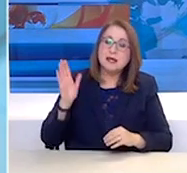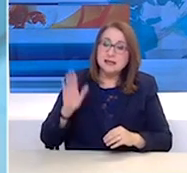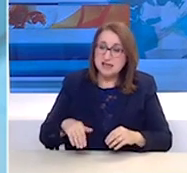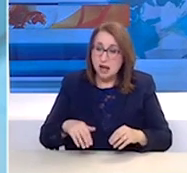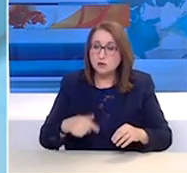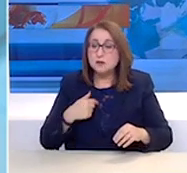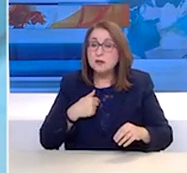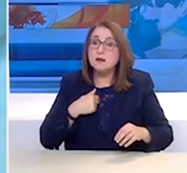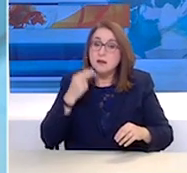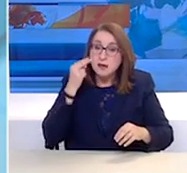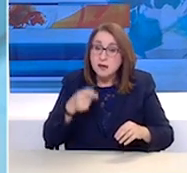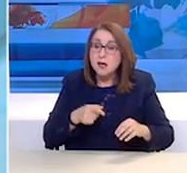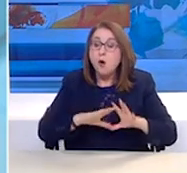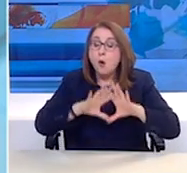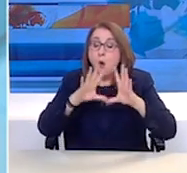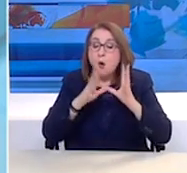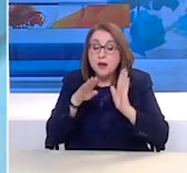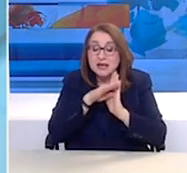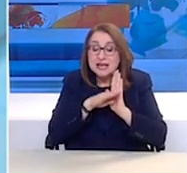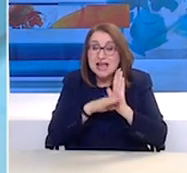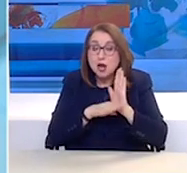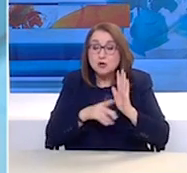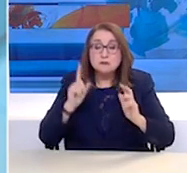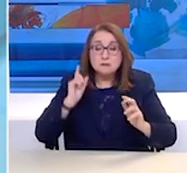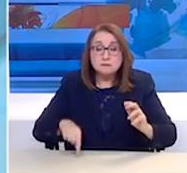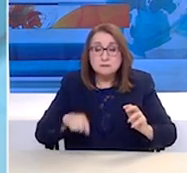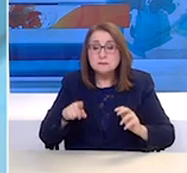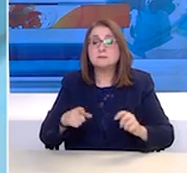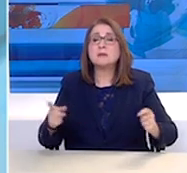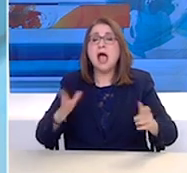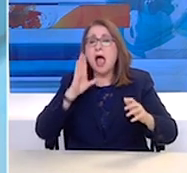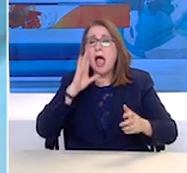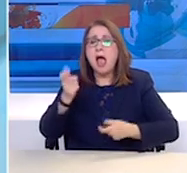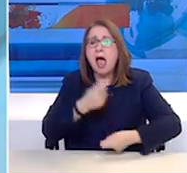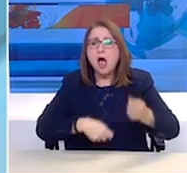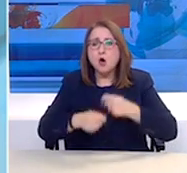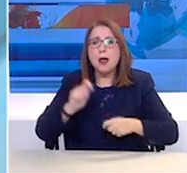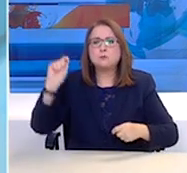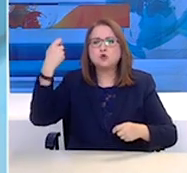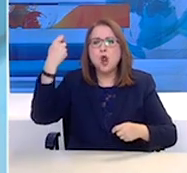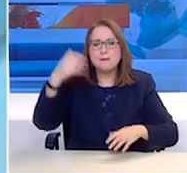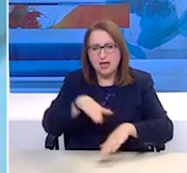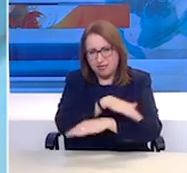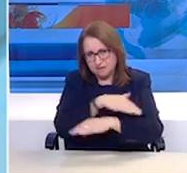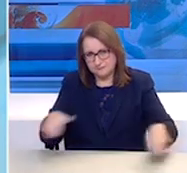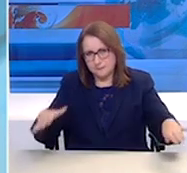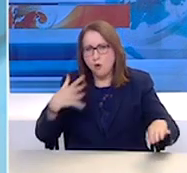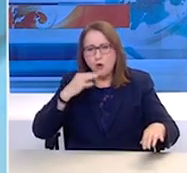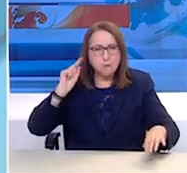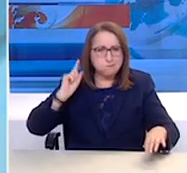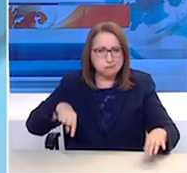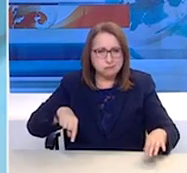μη τήρησης των προβλεπόμενων κανόνων δημόσιας υγείας αναστέλλεται για 10 ημέρες η λειτουργία της λαϊκής αγοράς Πτολεμαΐδας του Δήμου Εορδέας.